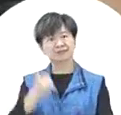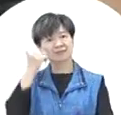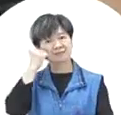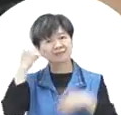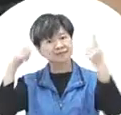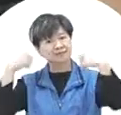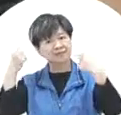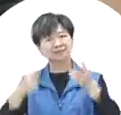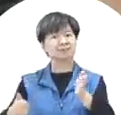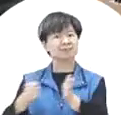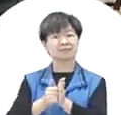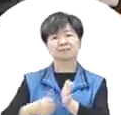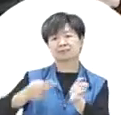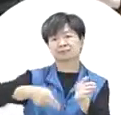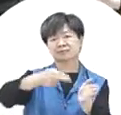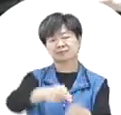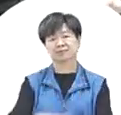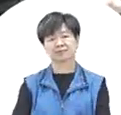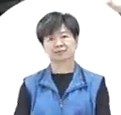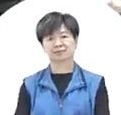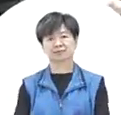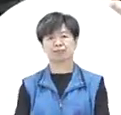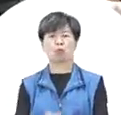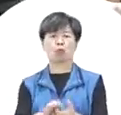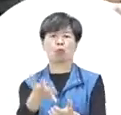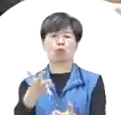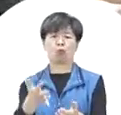啦，我遐有啥物有规天要去坐火车？